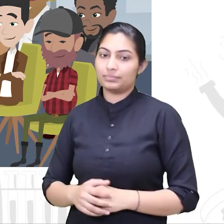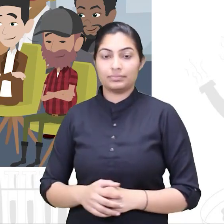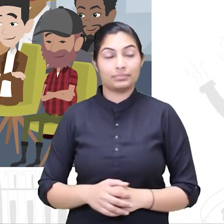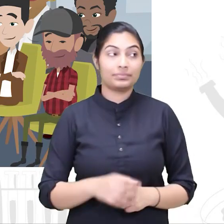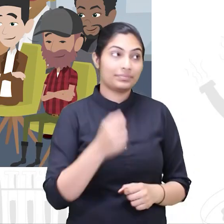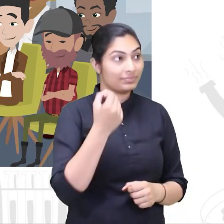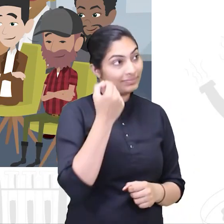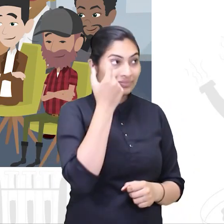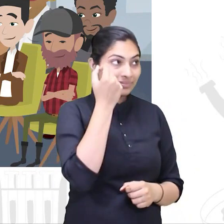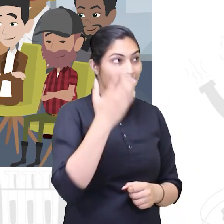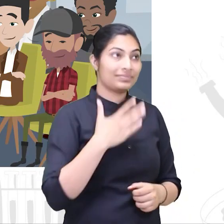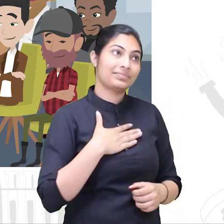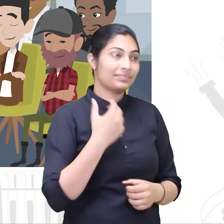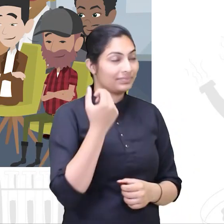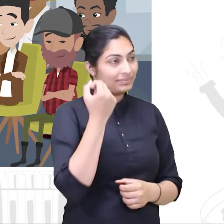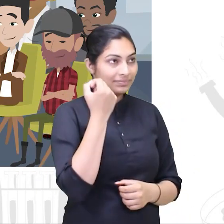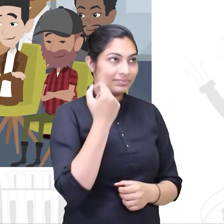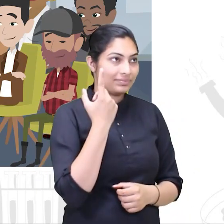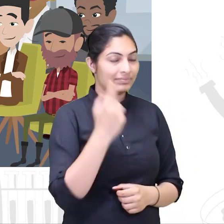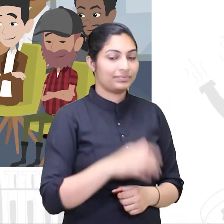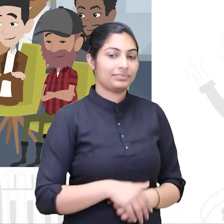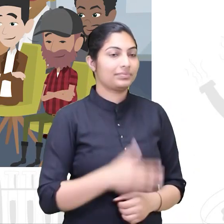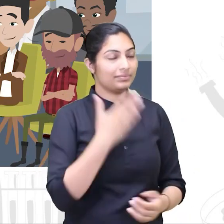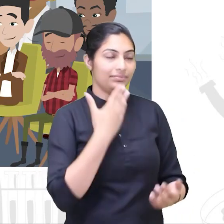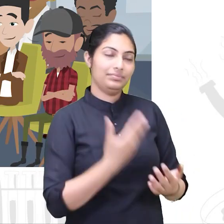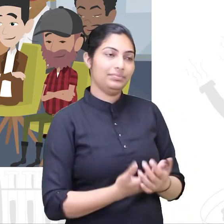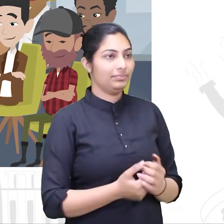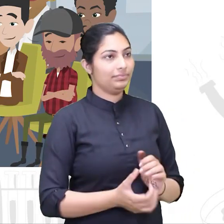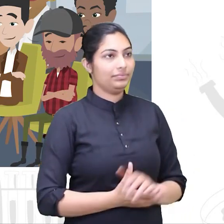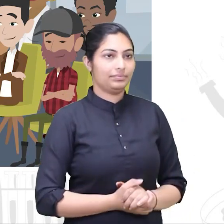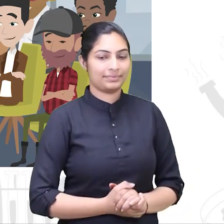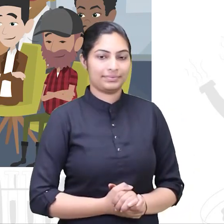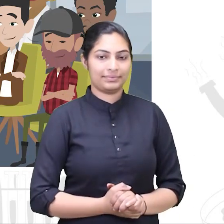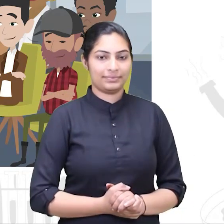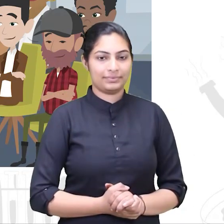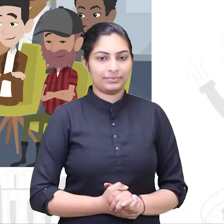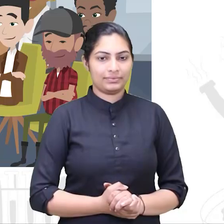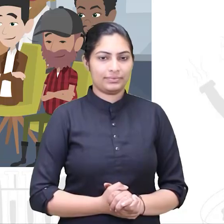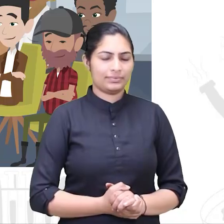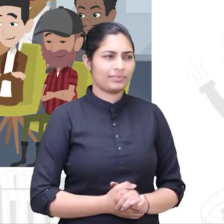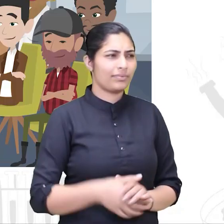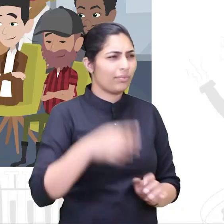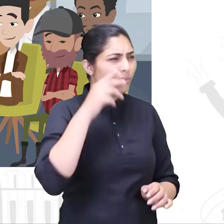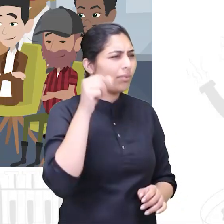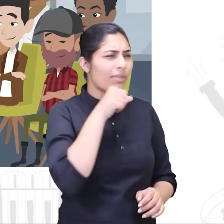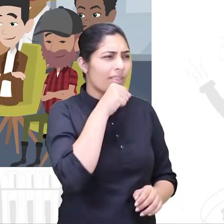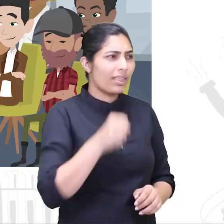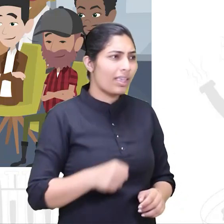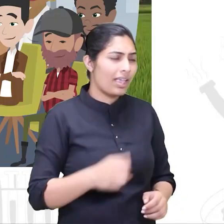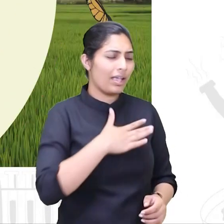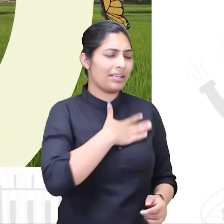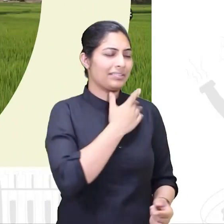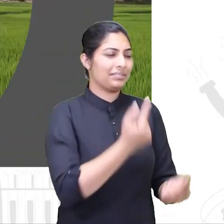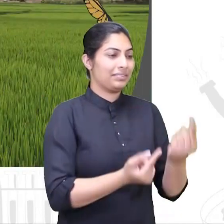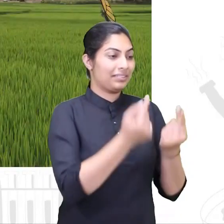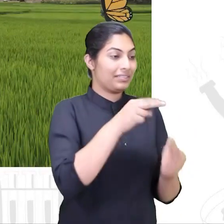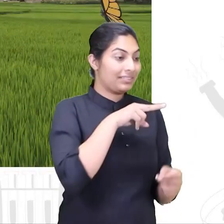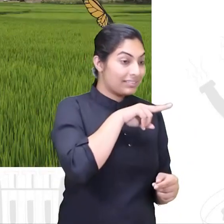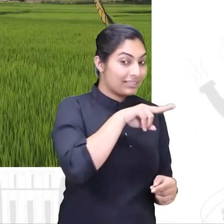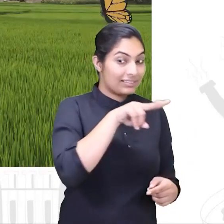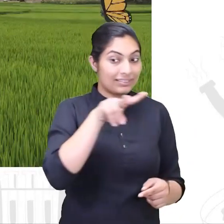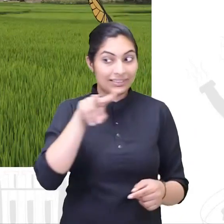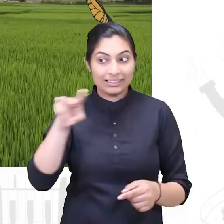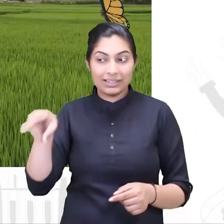में जान गए होंगे। हाँ, मैं समझ गई। धन्यवाद मैडम। दादाजी,